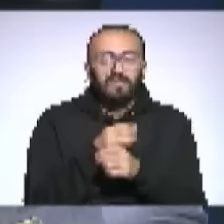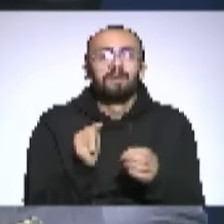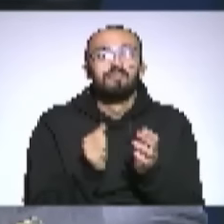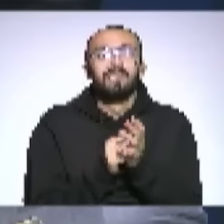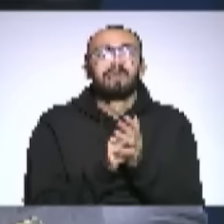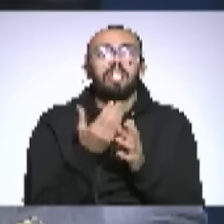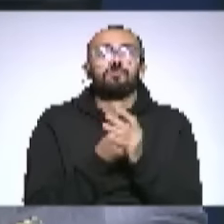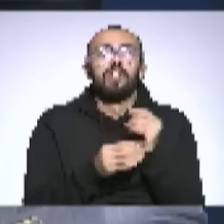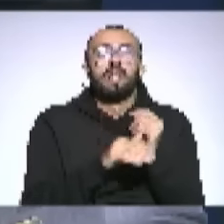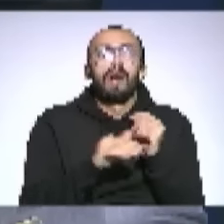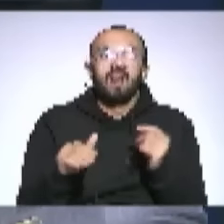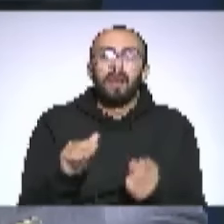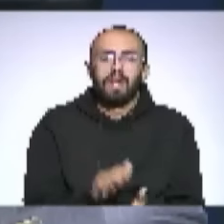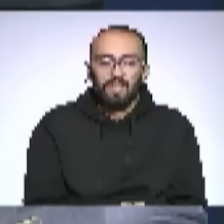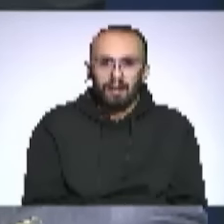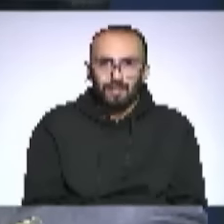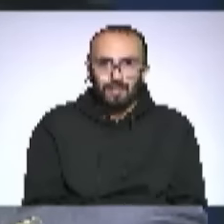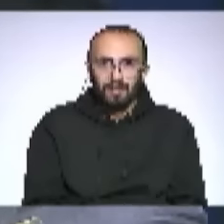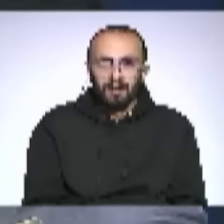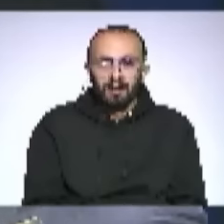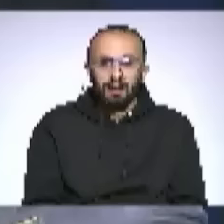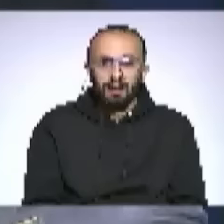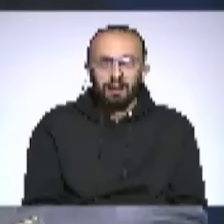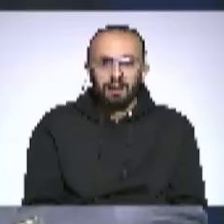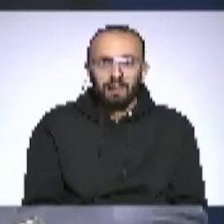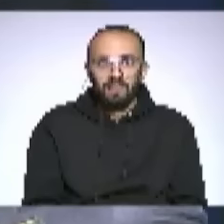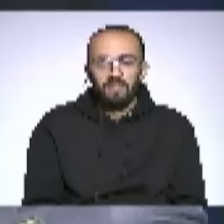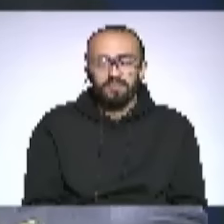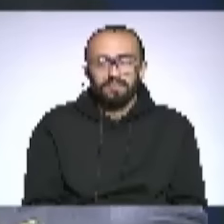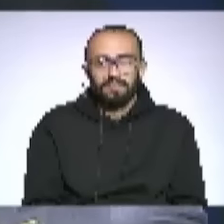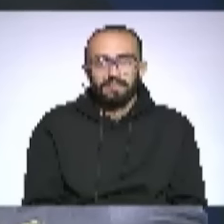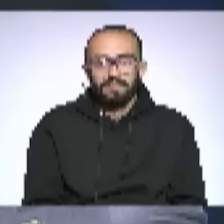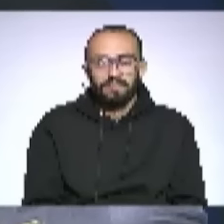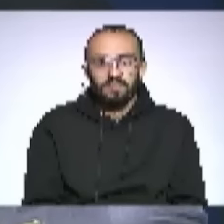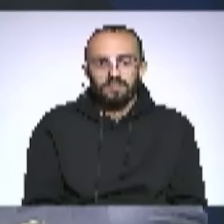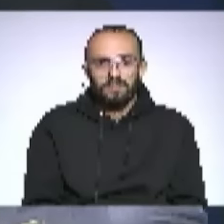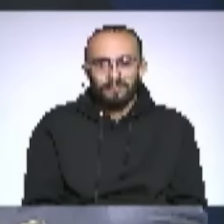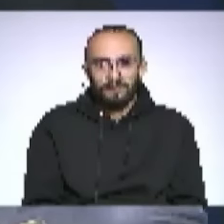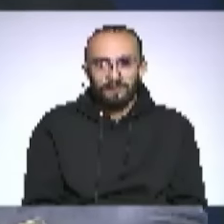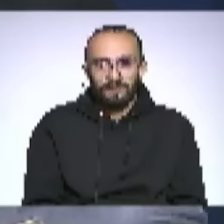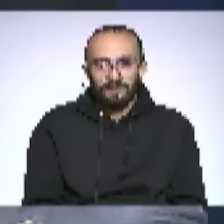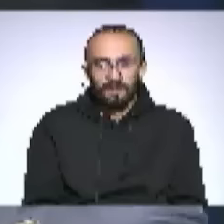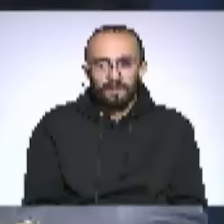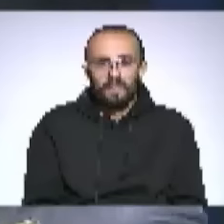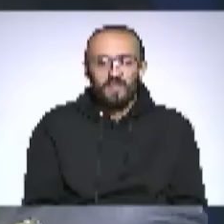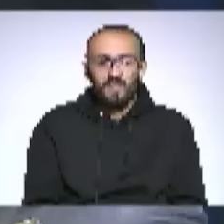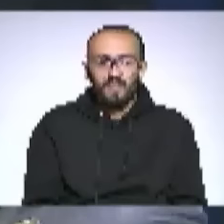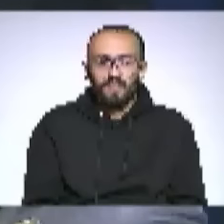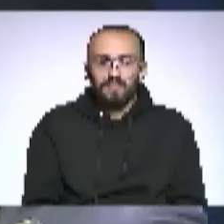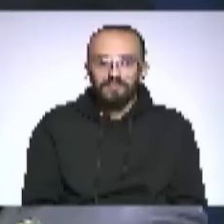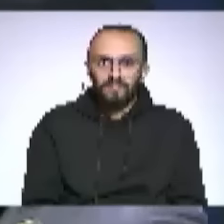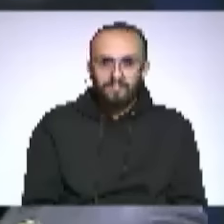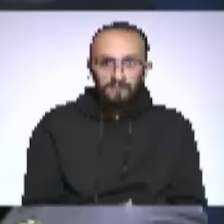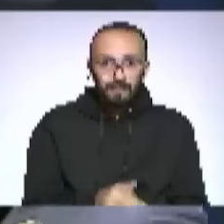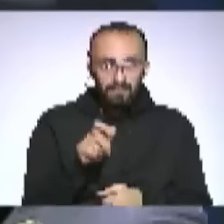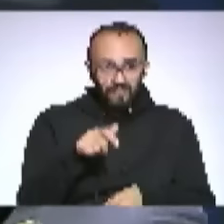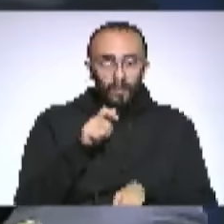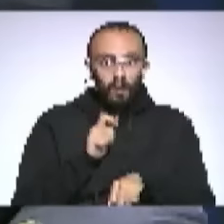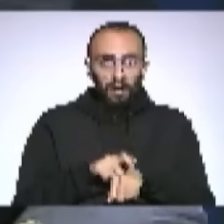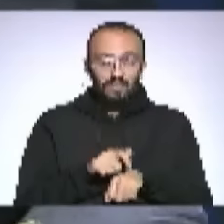عشان خاطر عيالنا انت جميله بص لعيالك ما تبصش لاقي حاجه تاني احيانا يا بنتي بيبقى